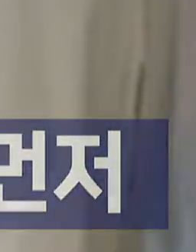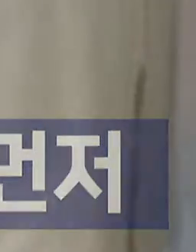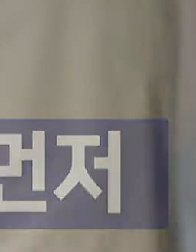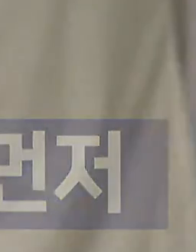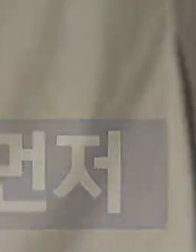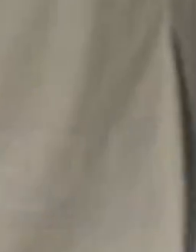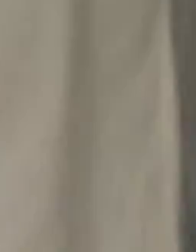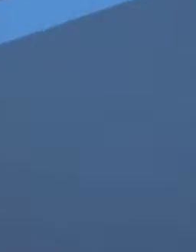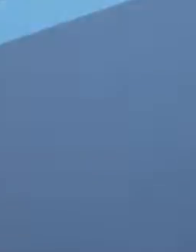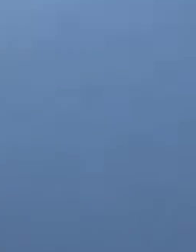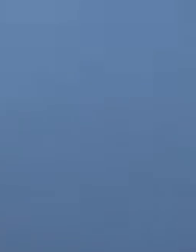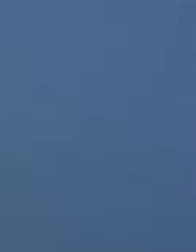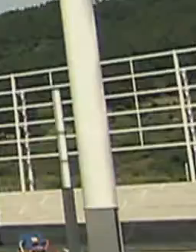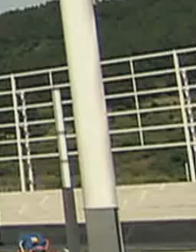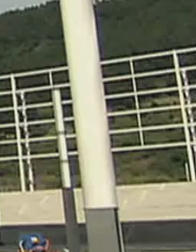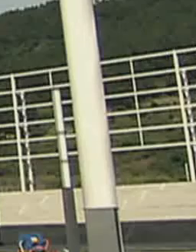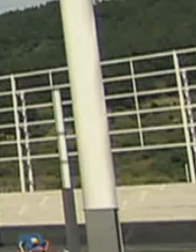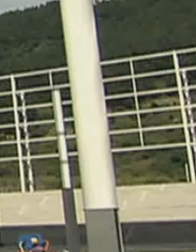필요한 시점입니다.